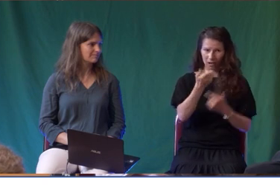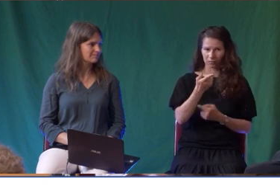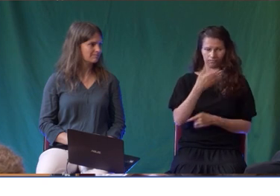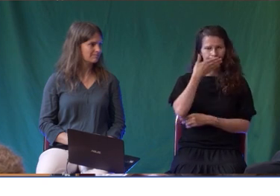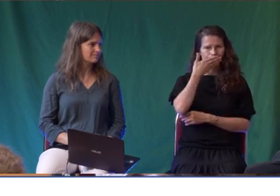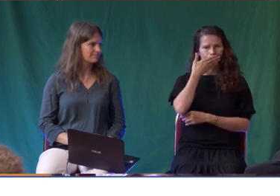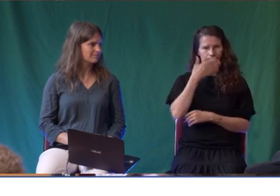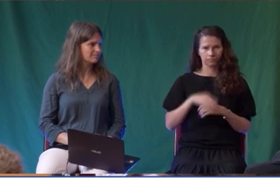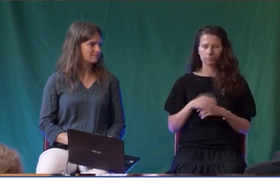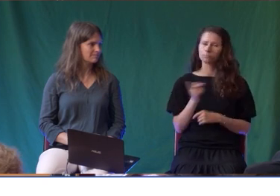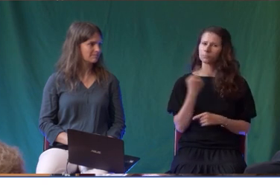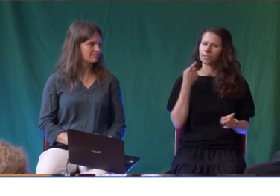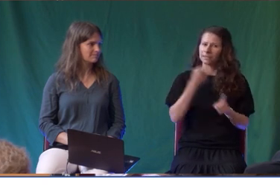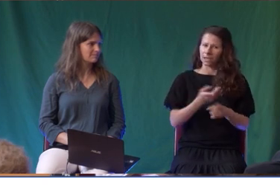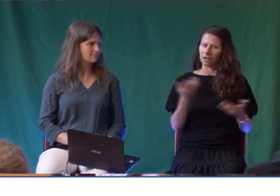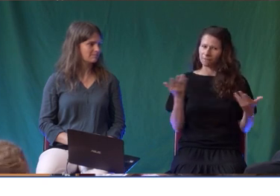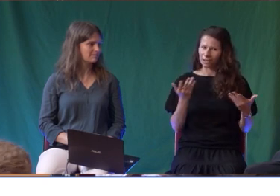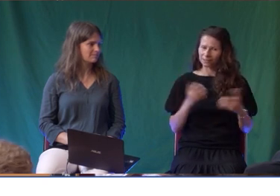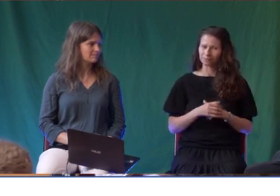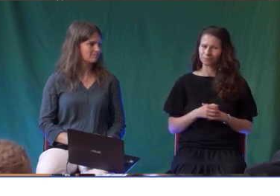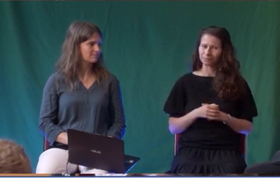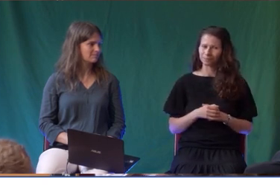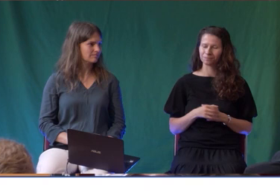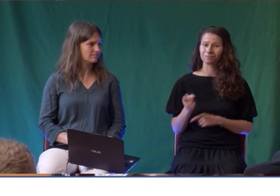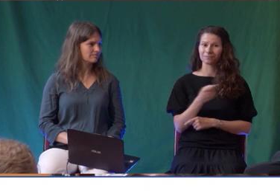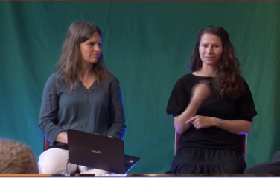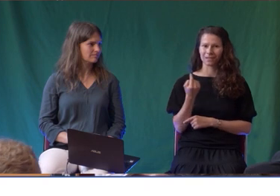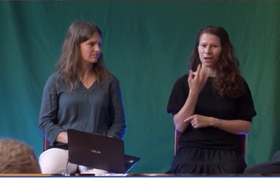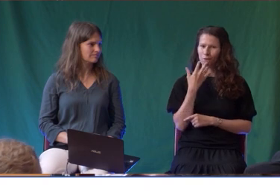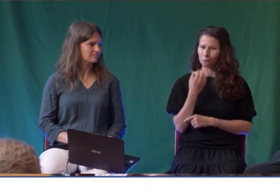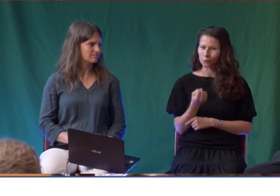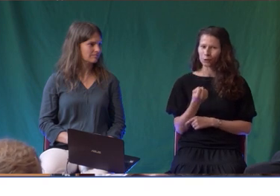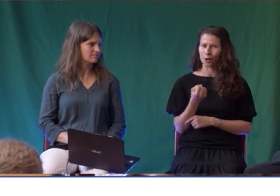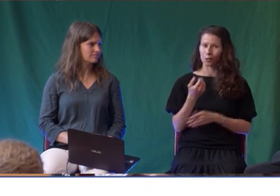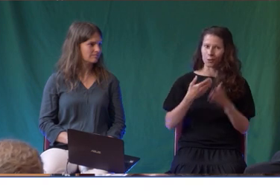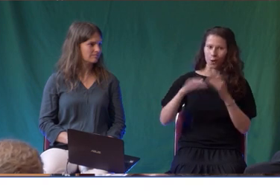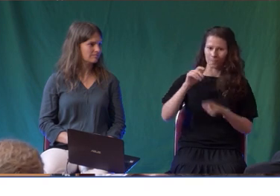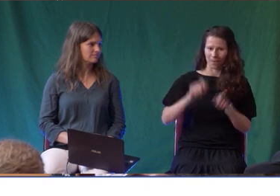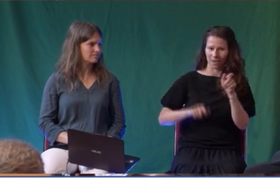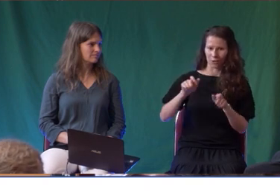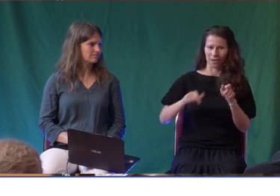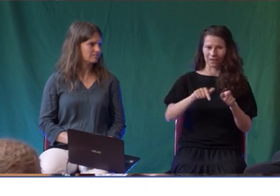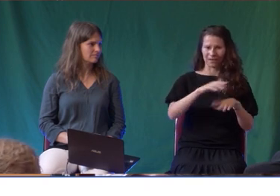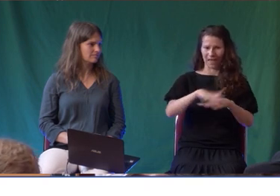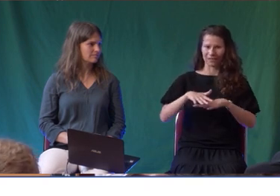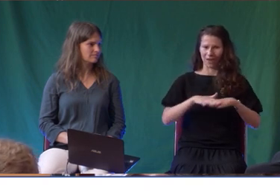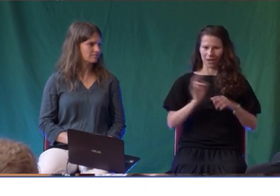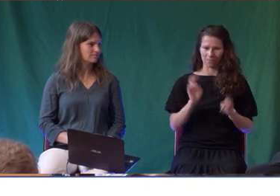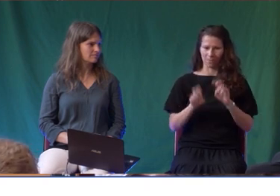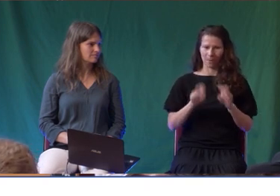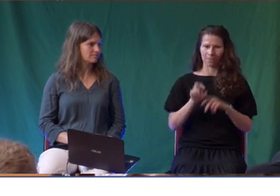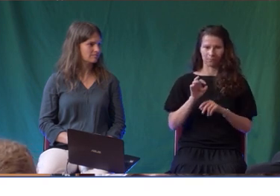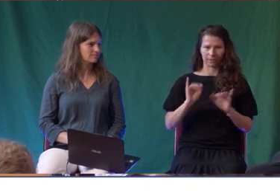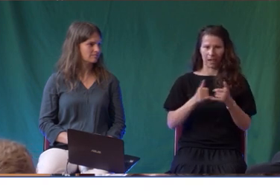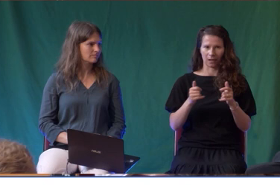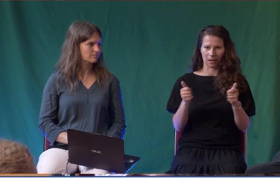haben wir vor wir wollen das noch mehr Menschen in dem Netzwerk sind für elternassistenz